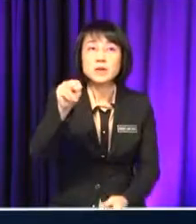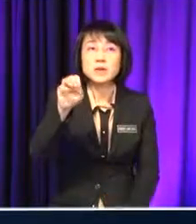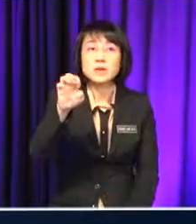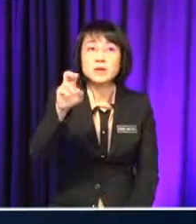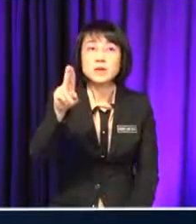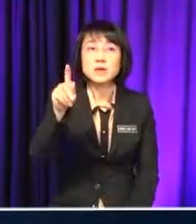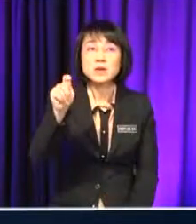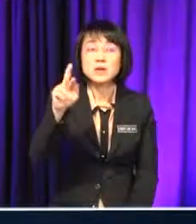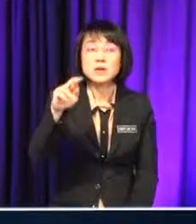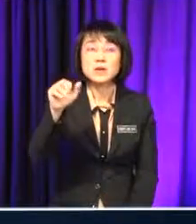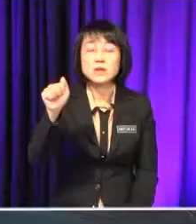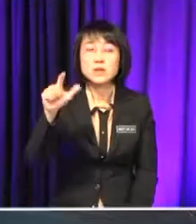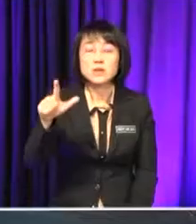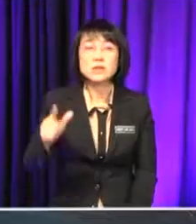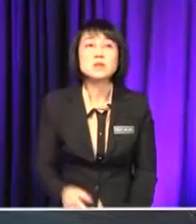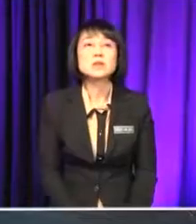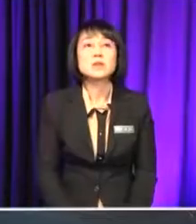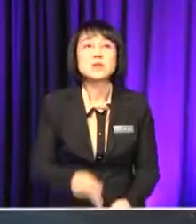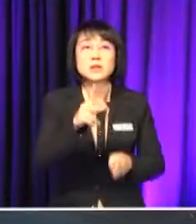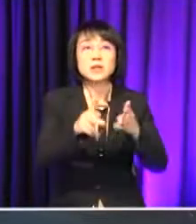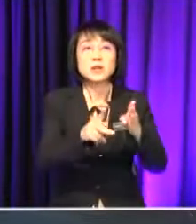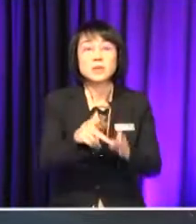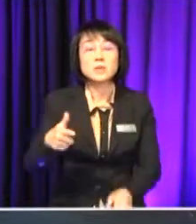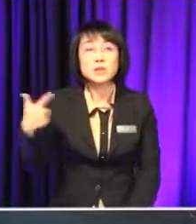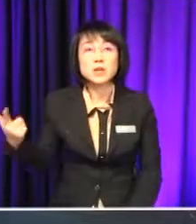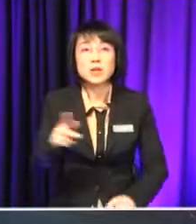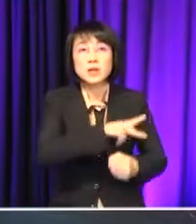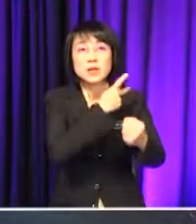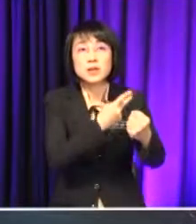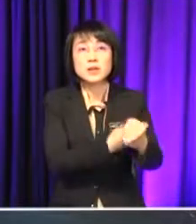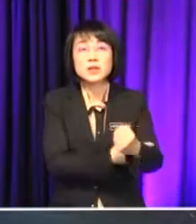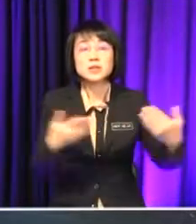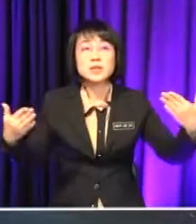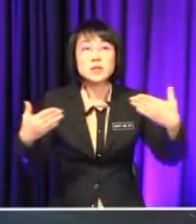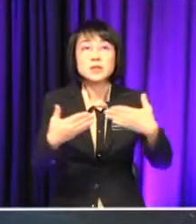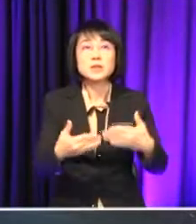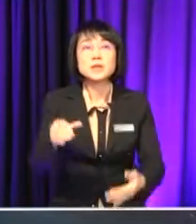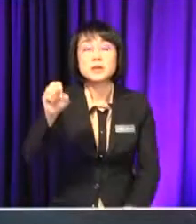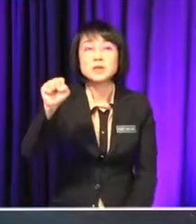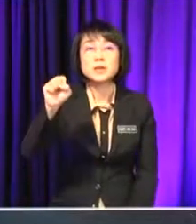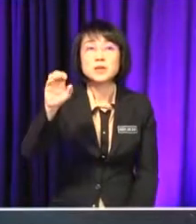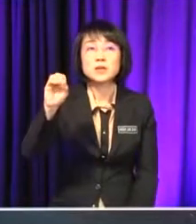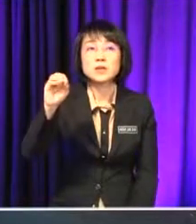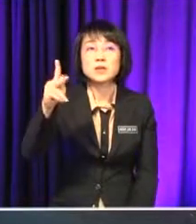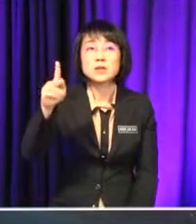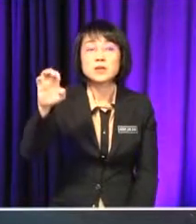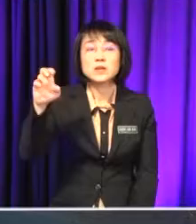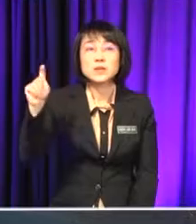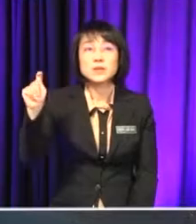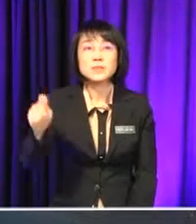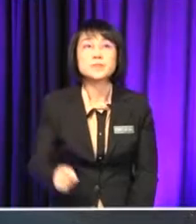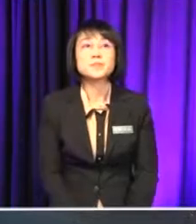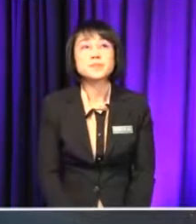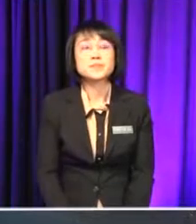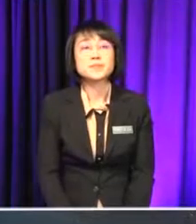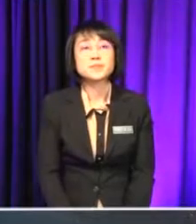kabel bekalan kuasa ni juga akan disambungkan kepada soket alih keluar 13 ampere. Okey. Jadi dekat sini